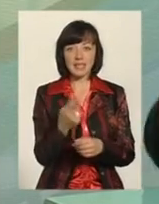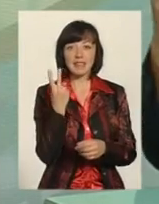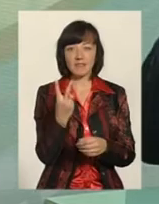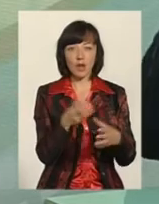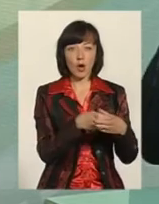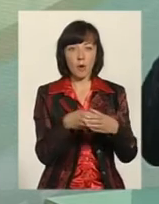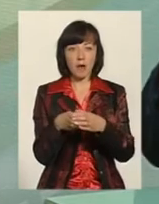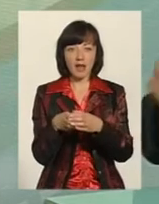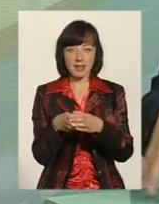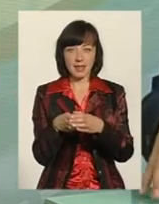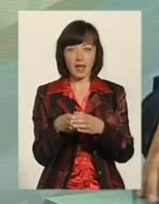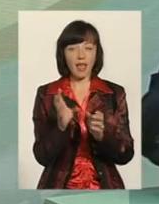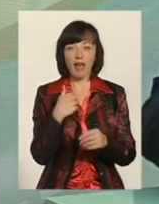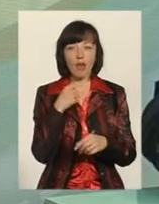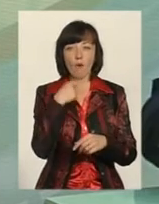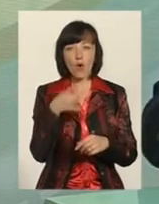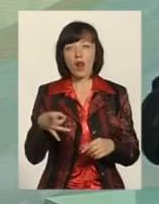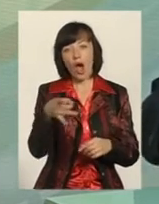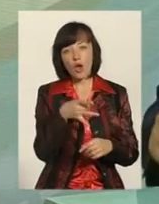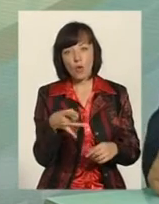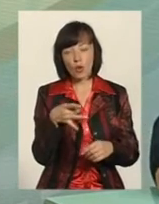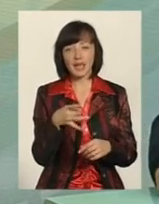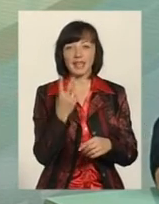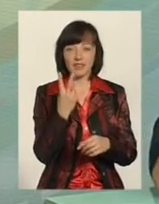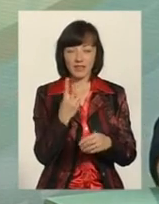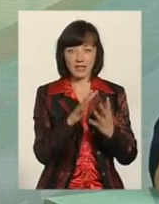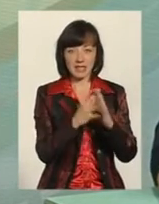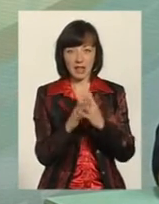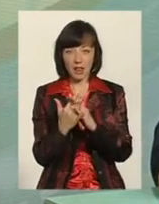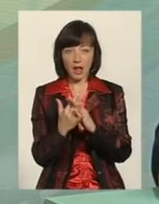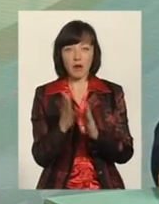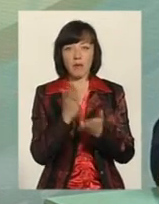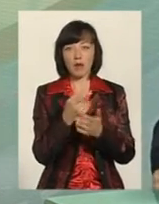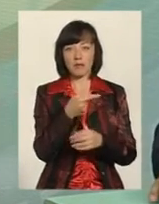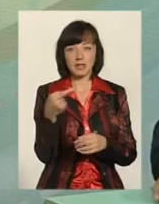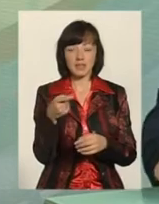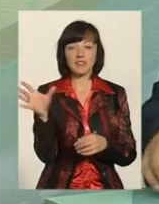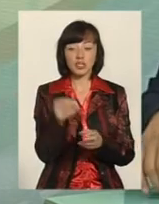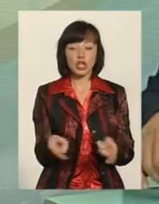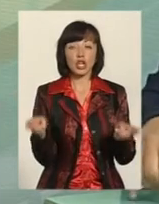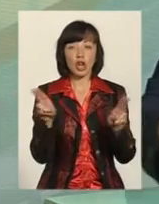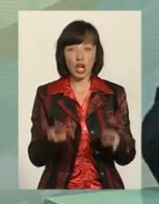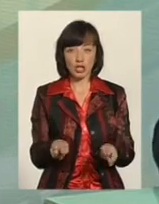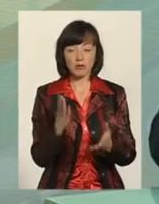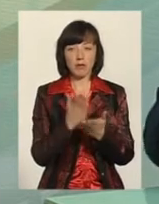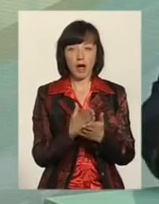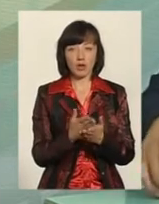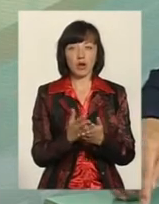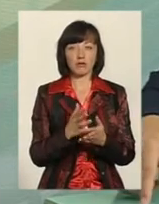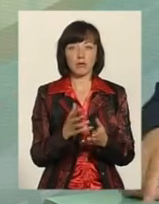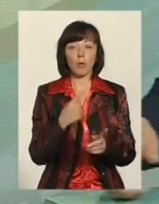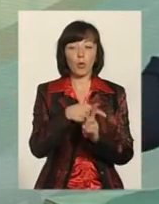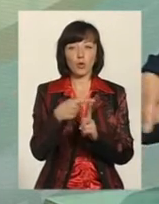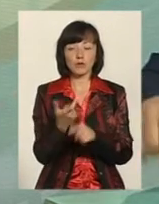громади, і саме громади, я не говорю району, чи там дві громади, що вони вийшли в мінус. Всі решта вийшли з плюсом, причому більше,